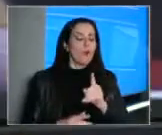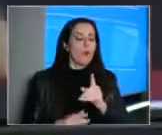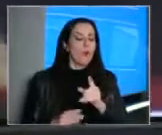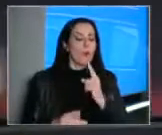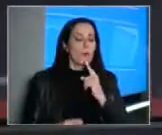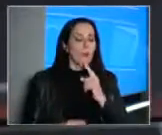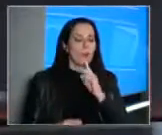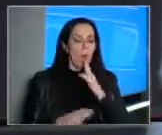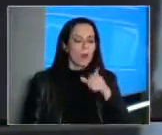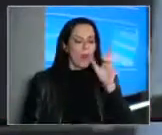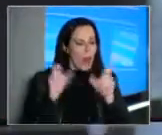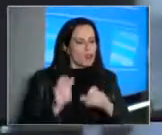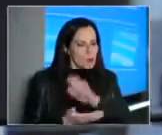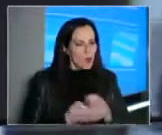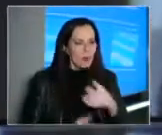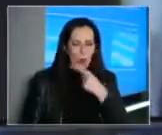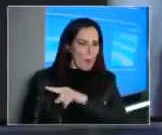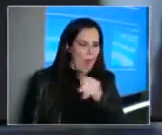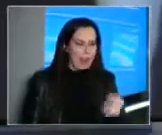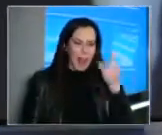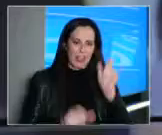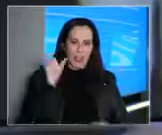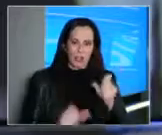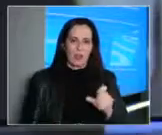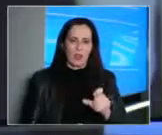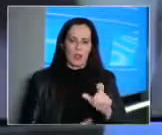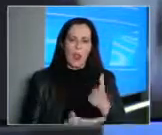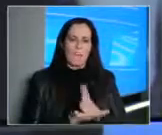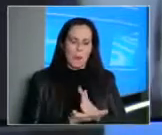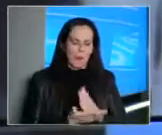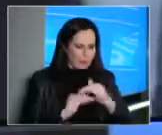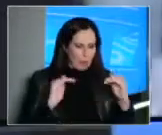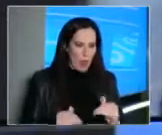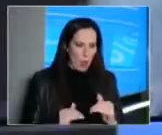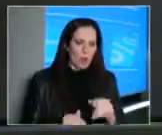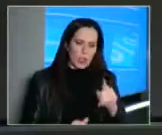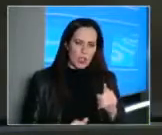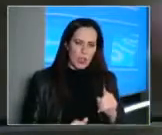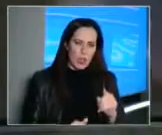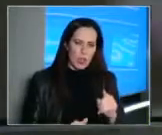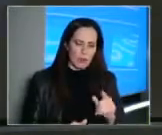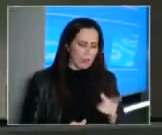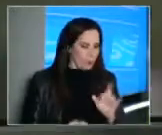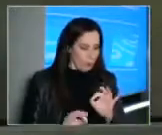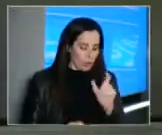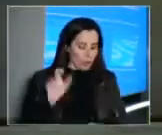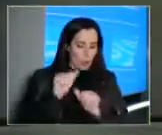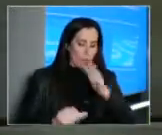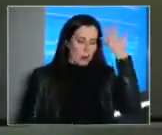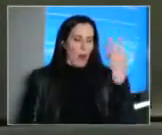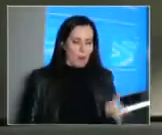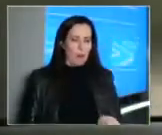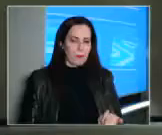לאותם צווארון כחול, והוא פונה לאותם אנשים של מעמד בינוני נמוך, שהם בסיס התמיכה של טראמפ אגב. נכון, בדיוק